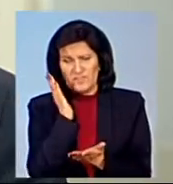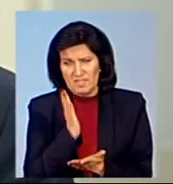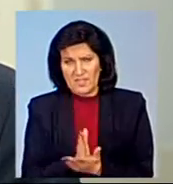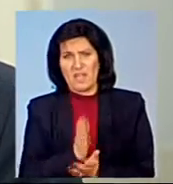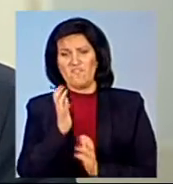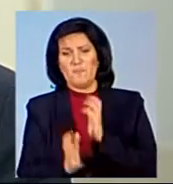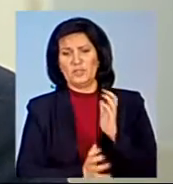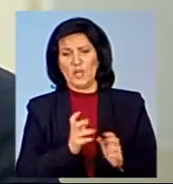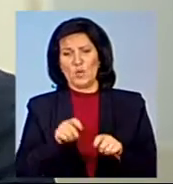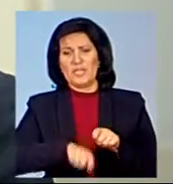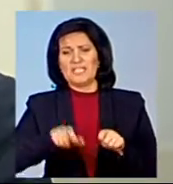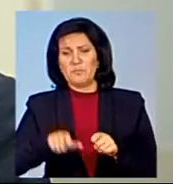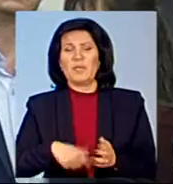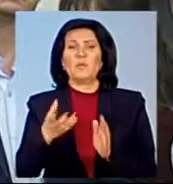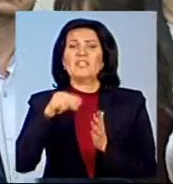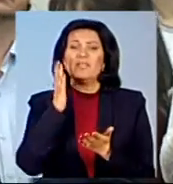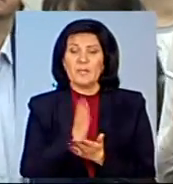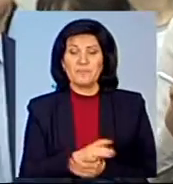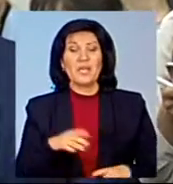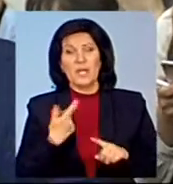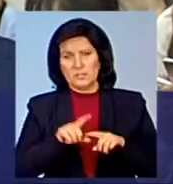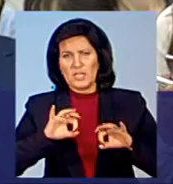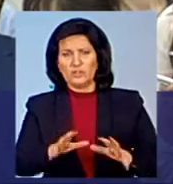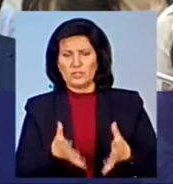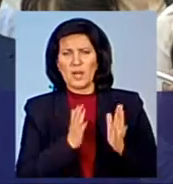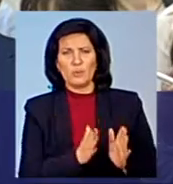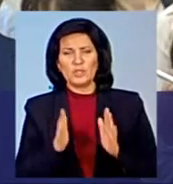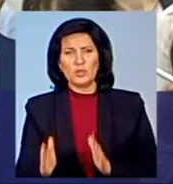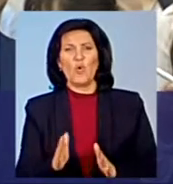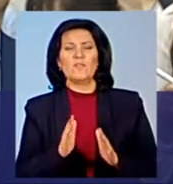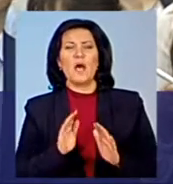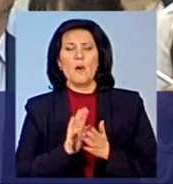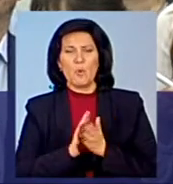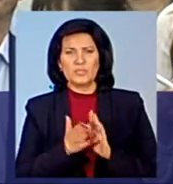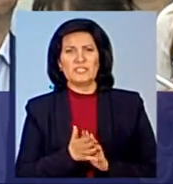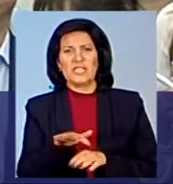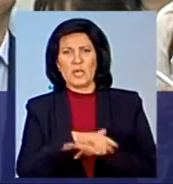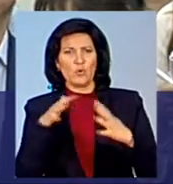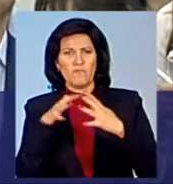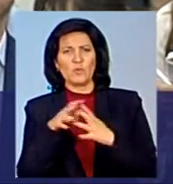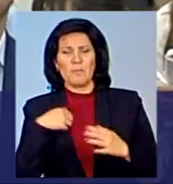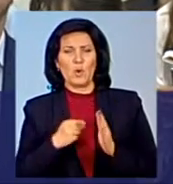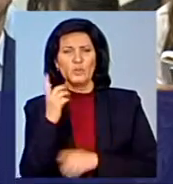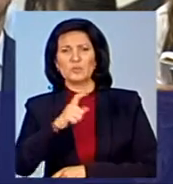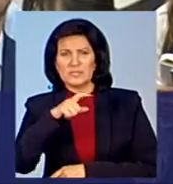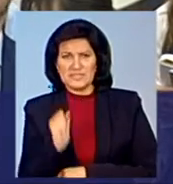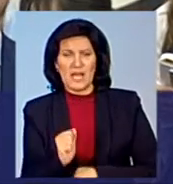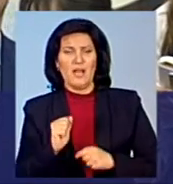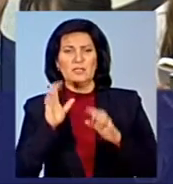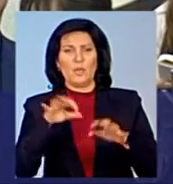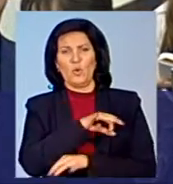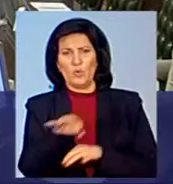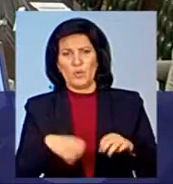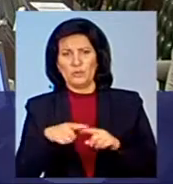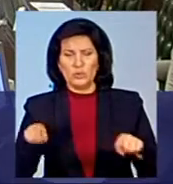в міжнародних експертів, воно є. Це чітка послідовна позиція Народного фронту, що ми голосуємо за законопроект щодо створення